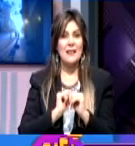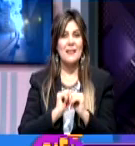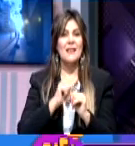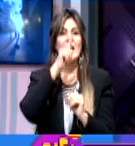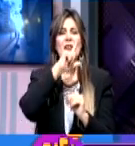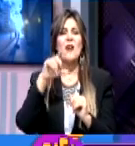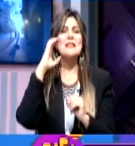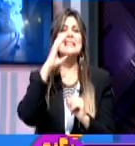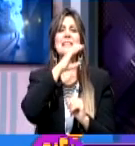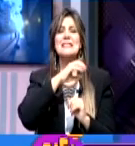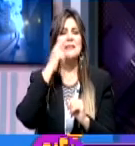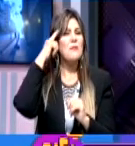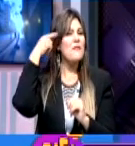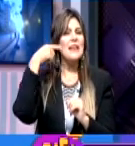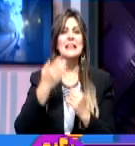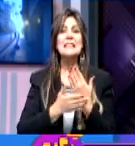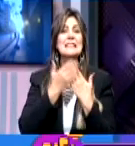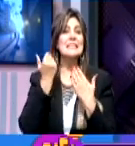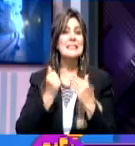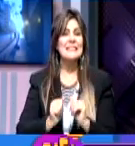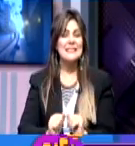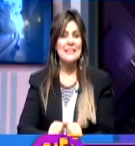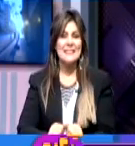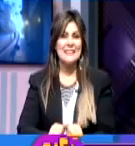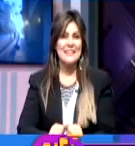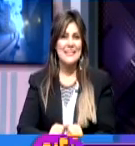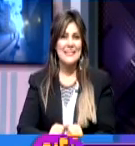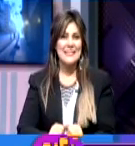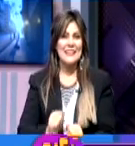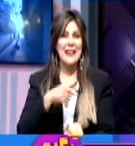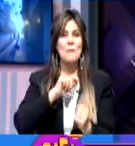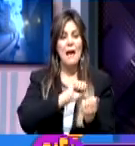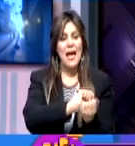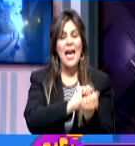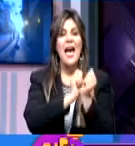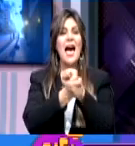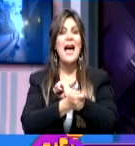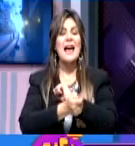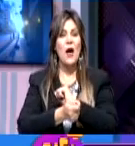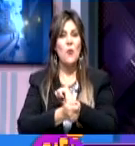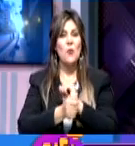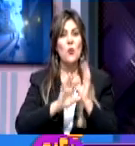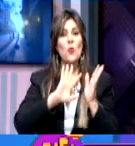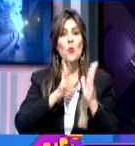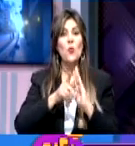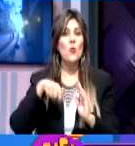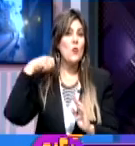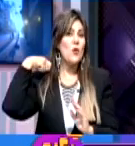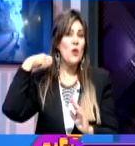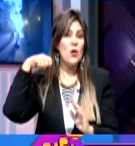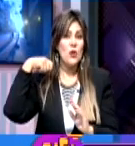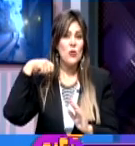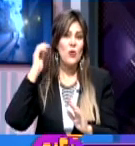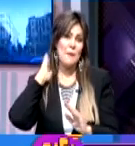فخامه الرئيس بفكر جديد لما هينقل الادارات القائمه على